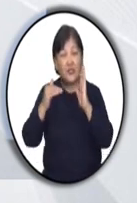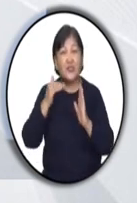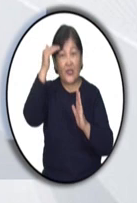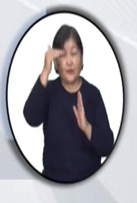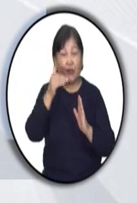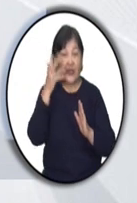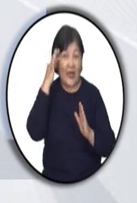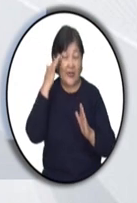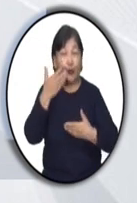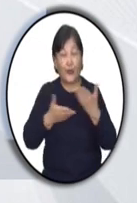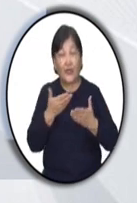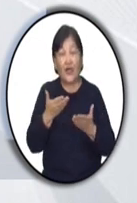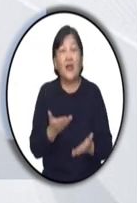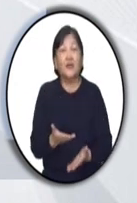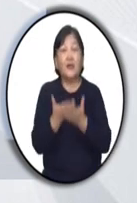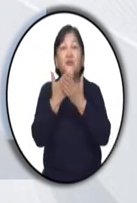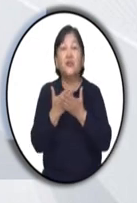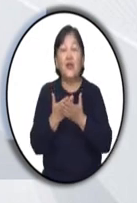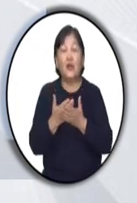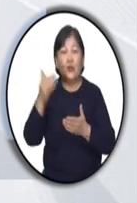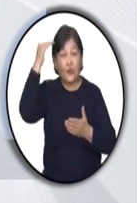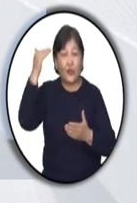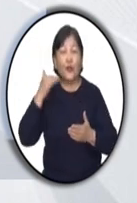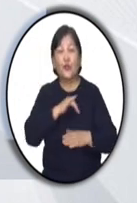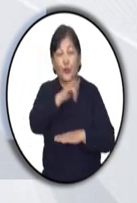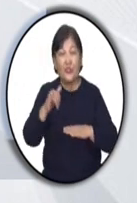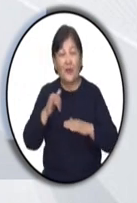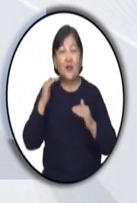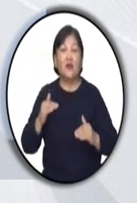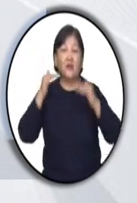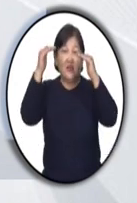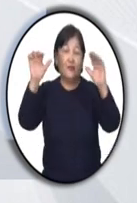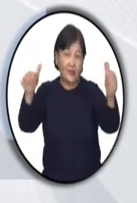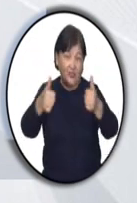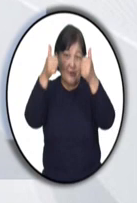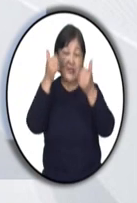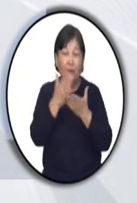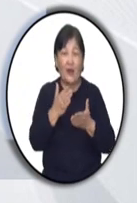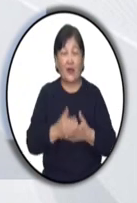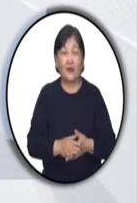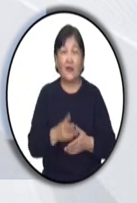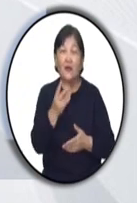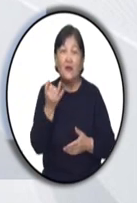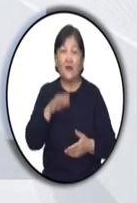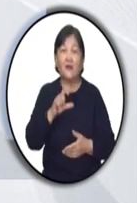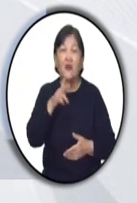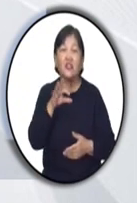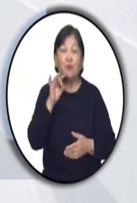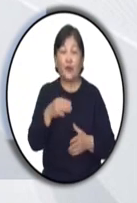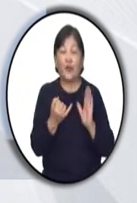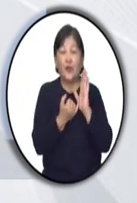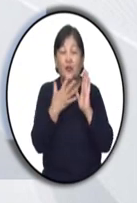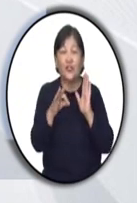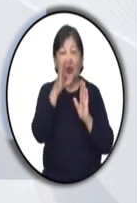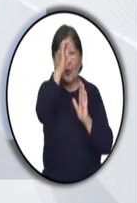корпорациудын үйлдвэрлэх чадварыг сайжруулах ийм гадаад худалдааны бодлого хэрэгжүүлсэн. За тэгээ энэ хэрэгжүүлсний үр дүнг харах юм бол Солонгос улс